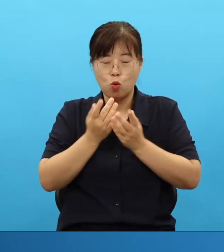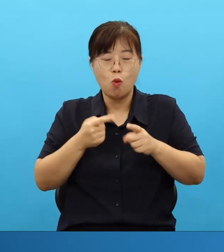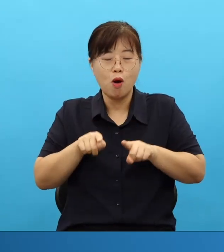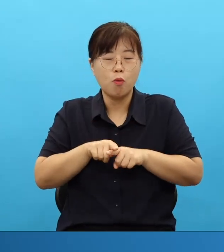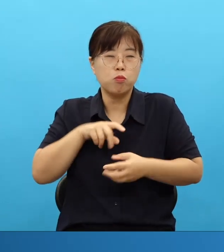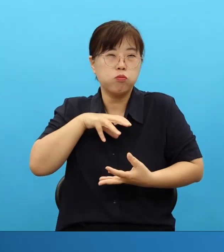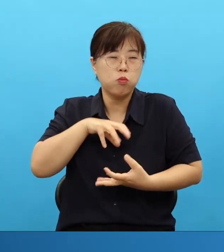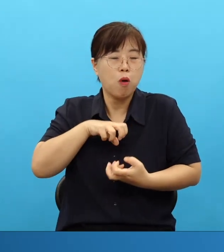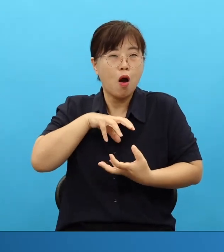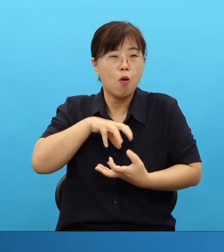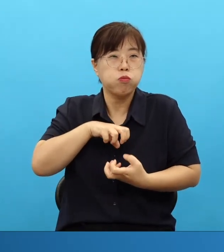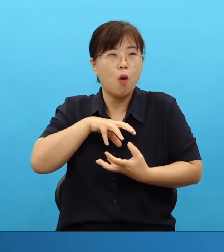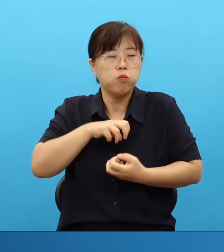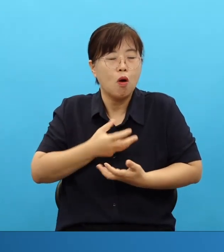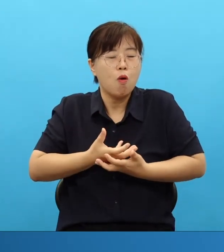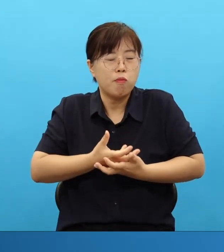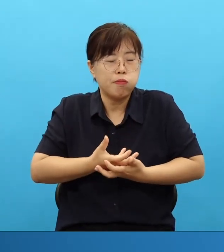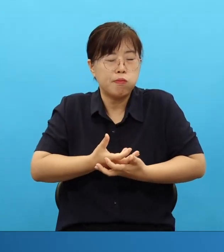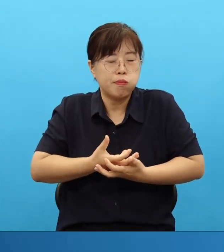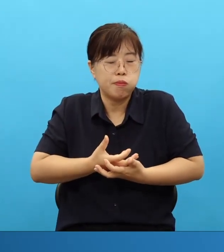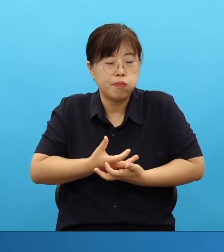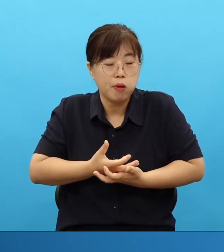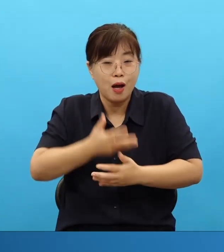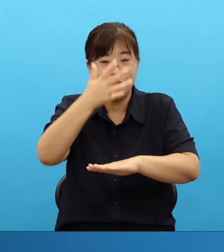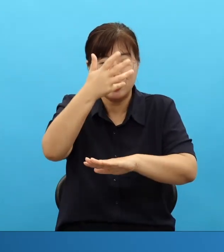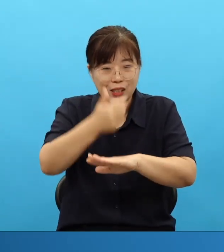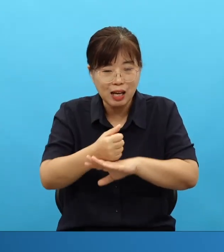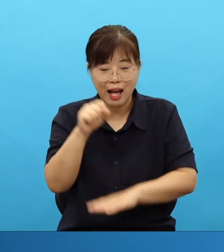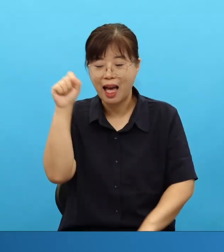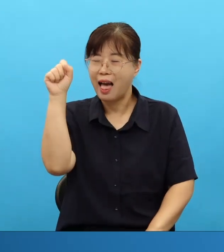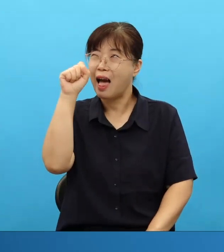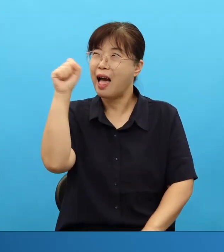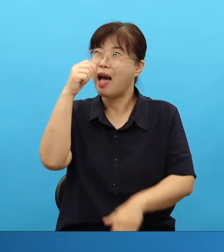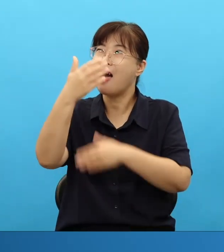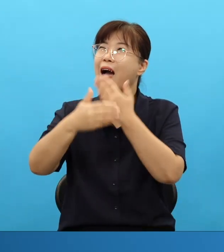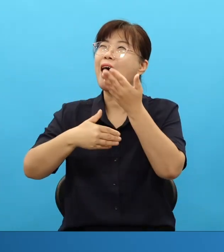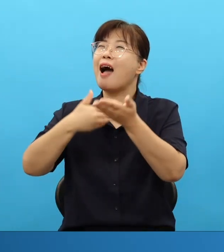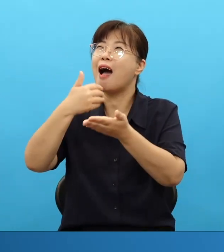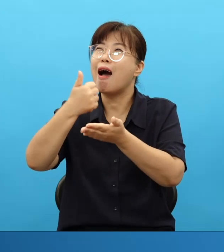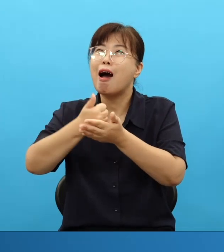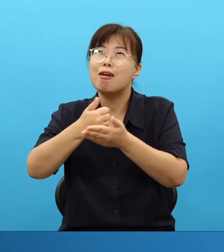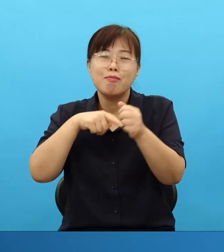그다음에는 편집만 되는게 아니고 하나님의 계획이